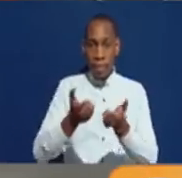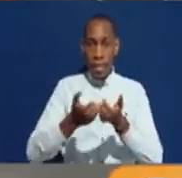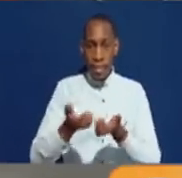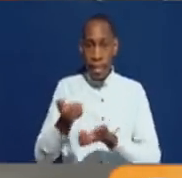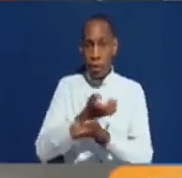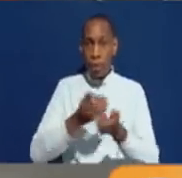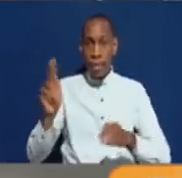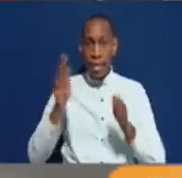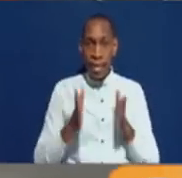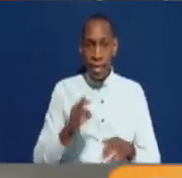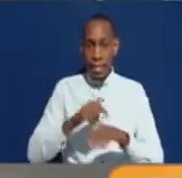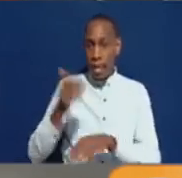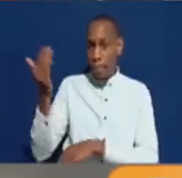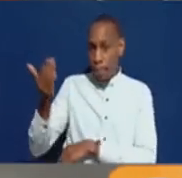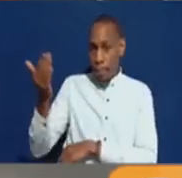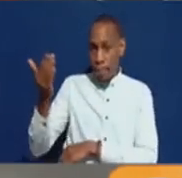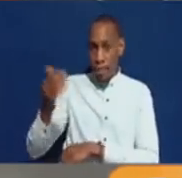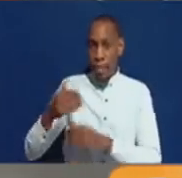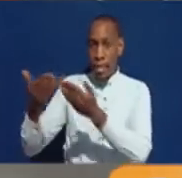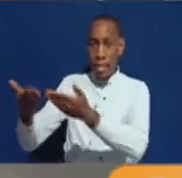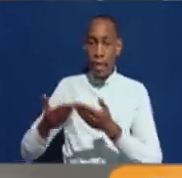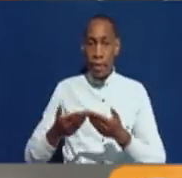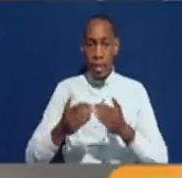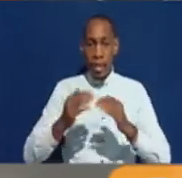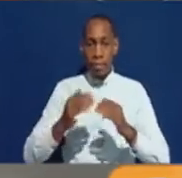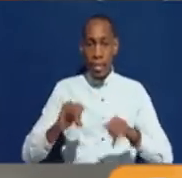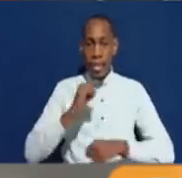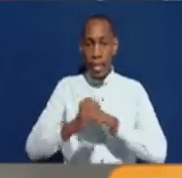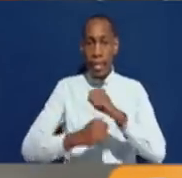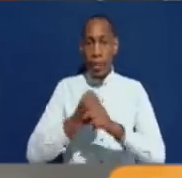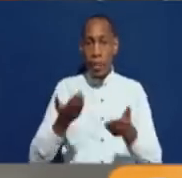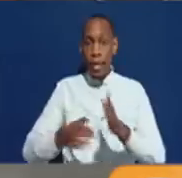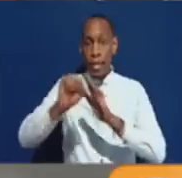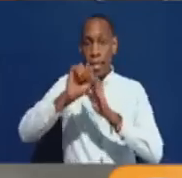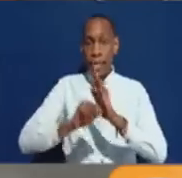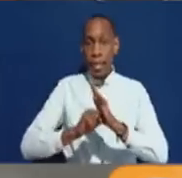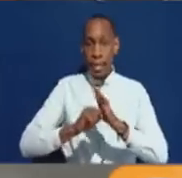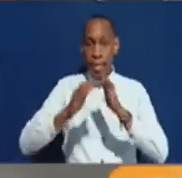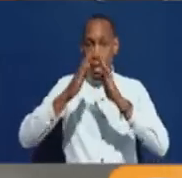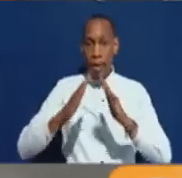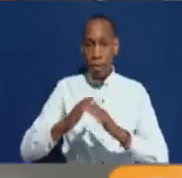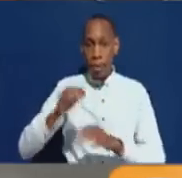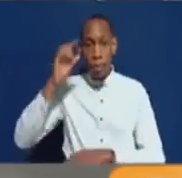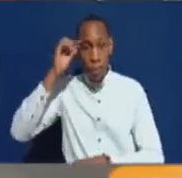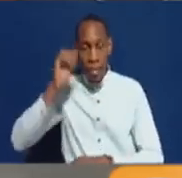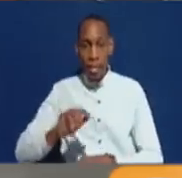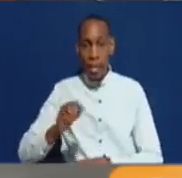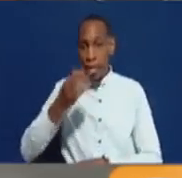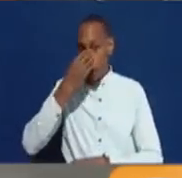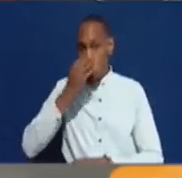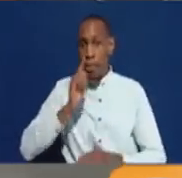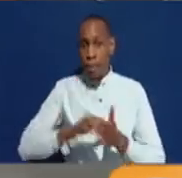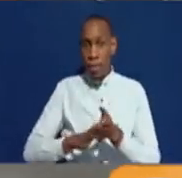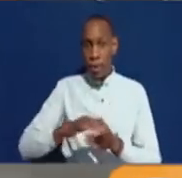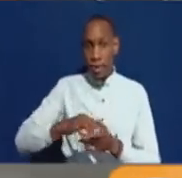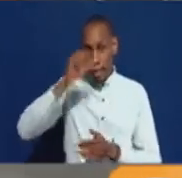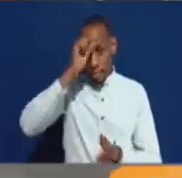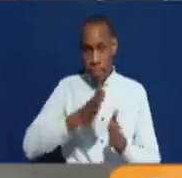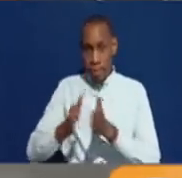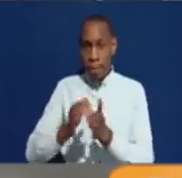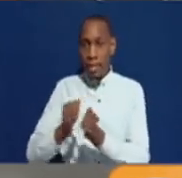Wakenya. Kwenye hotuba yake ya kuukaribisha mwaka mpya katika ikulu ya Mombasa jana usiku, Rais amesema serikali imeandaa